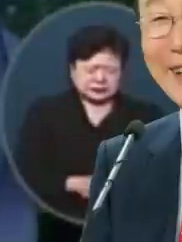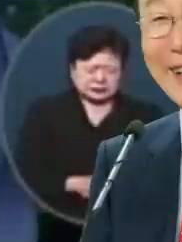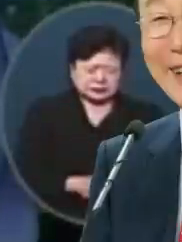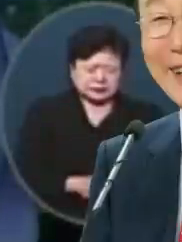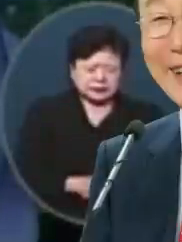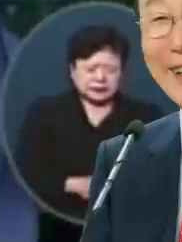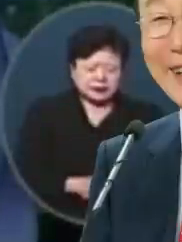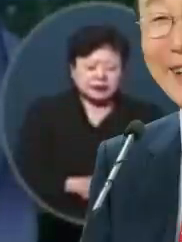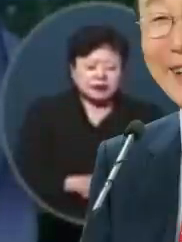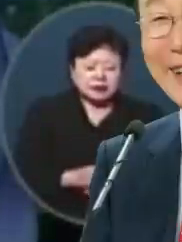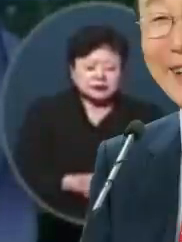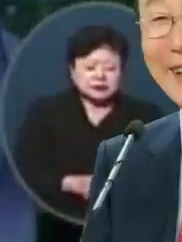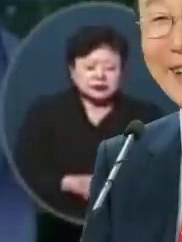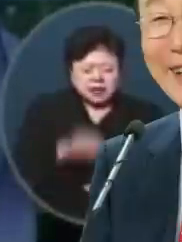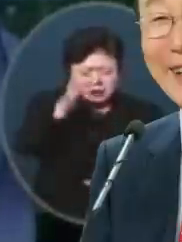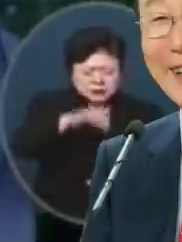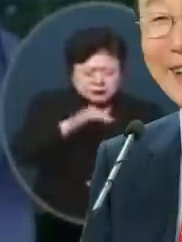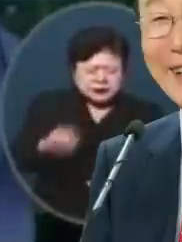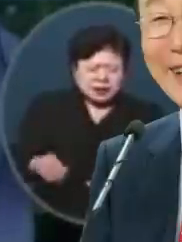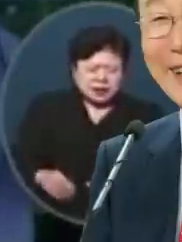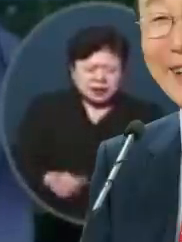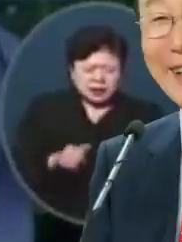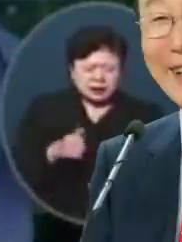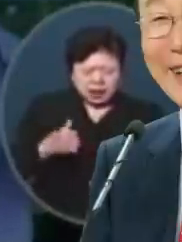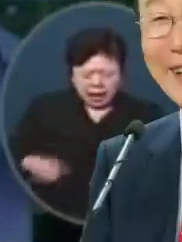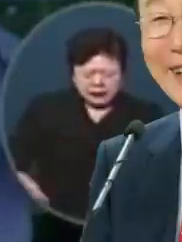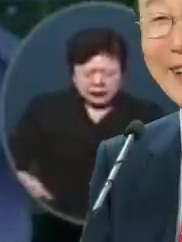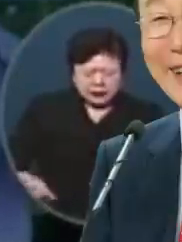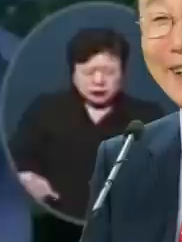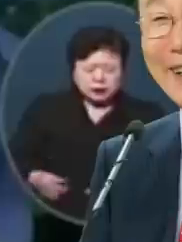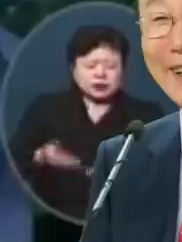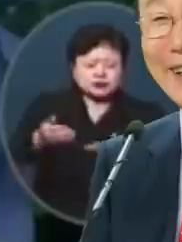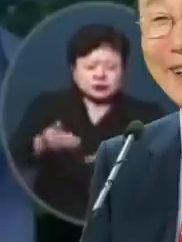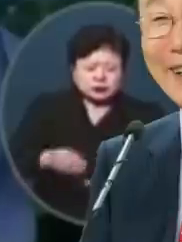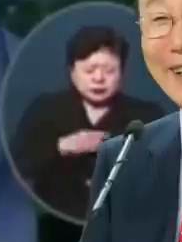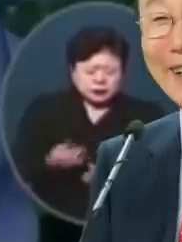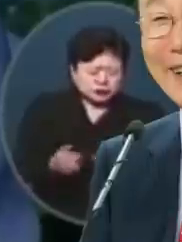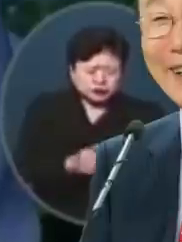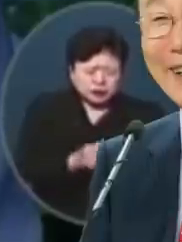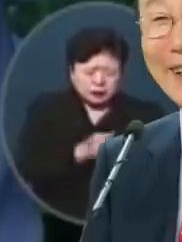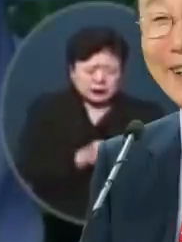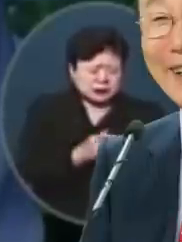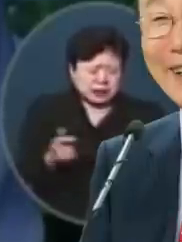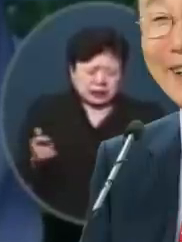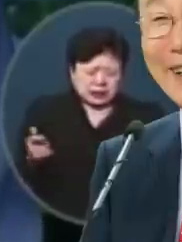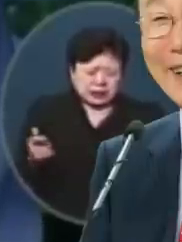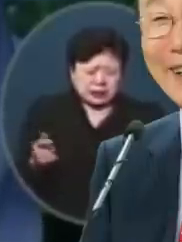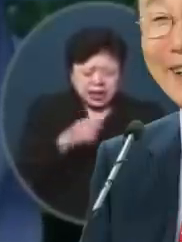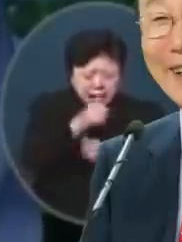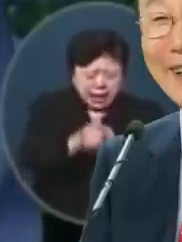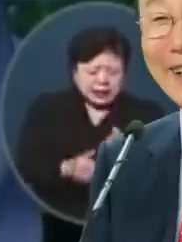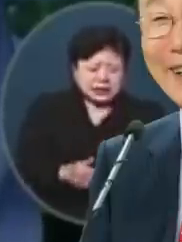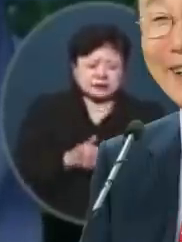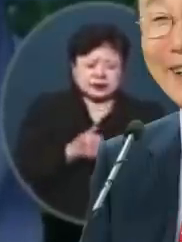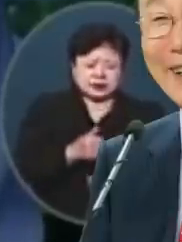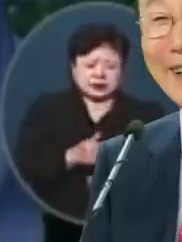내보내어서 십자가에 주어 피를 흘려 여러분을 구출할 리가 있겠습니까? 여러분은 하나님의